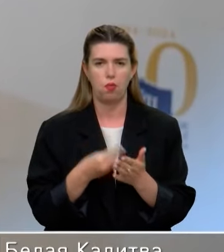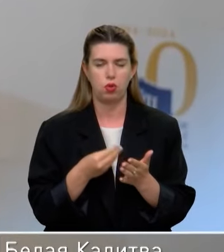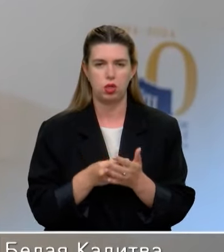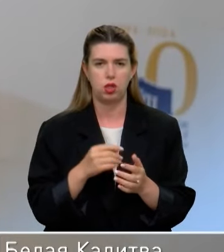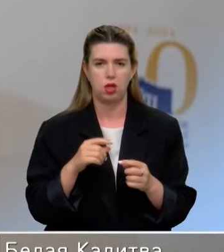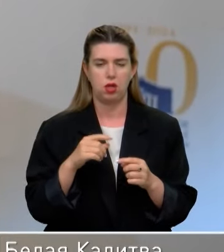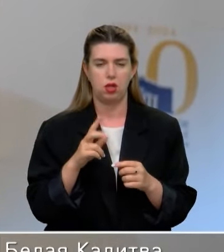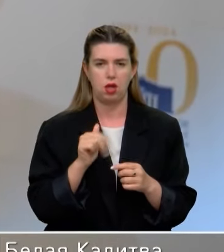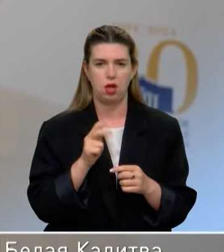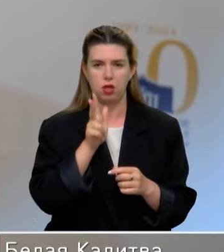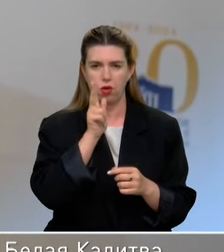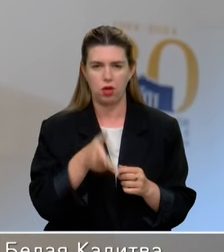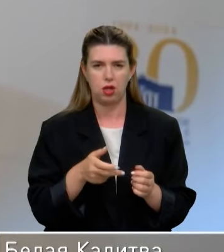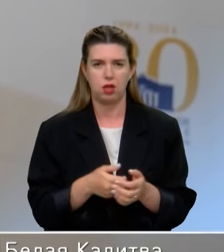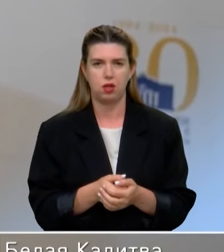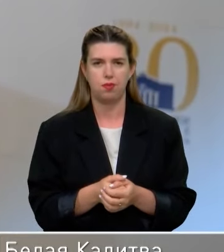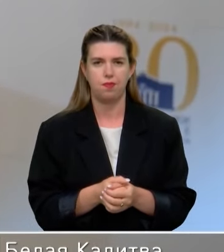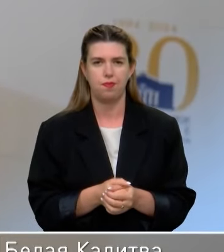очередную